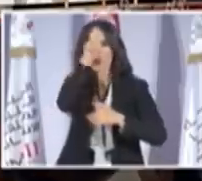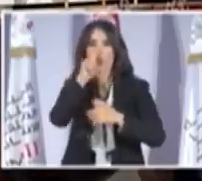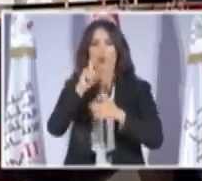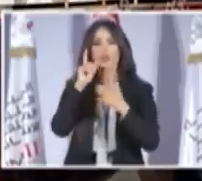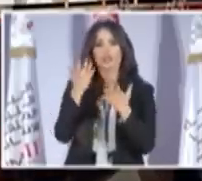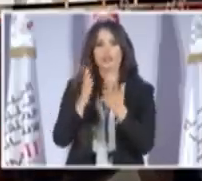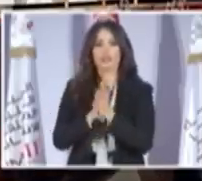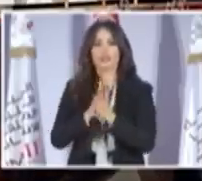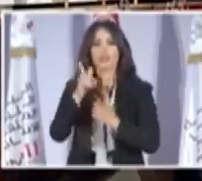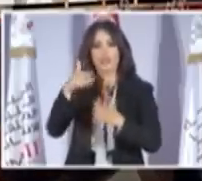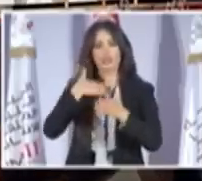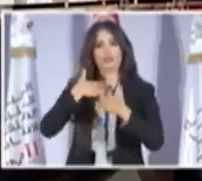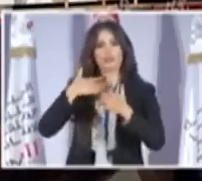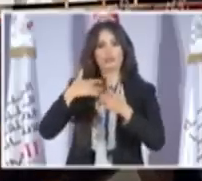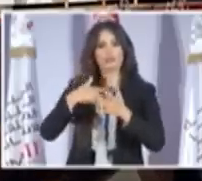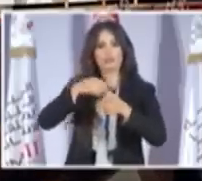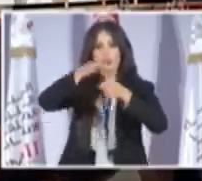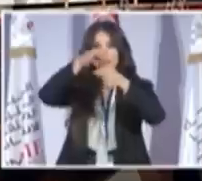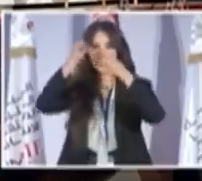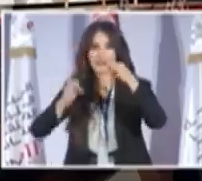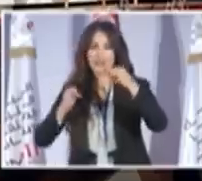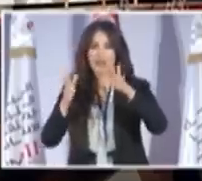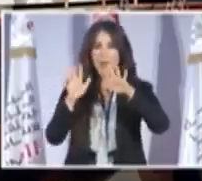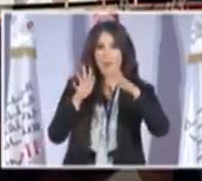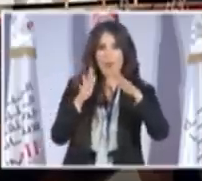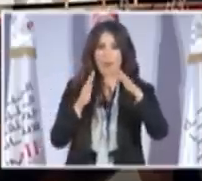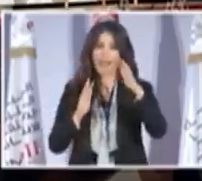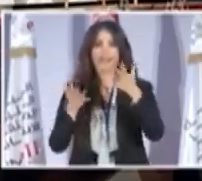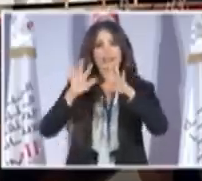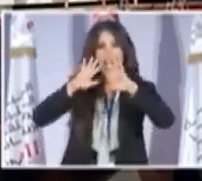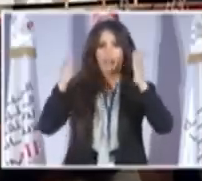النتائج المائه